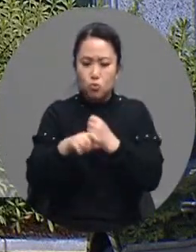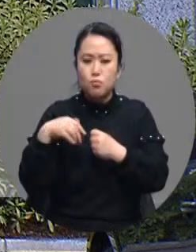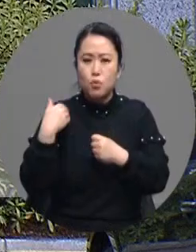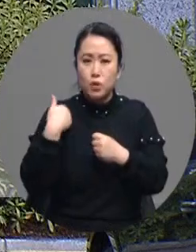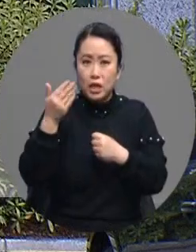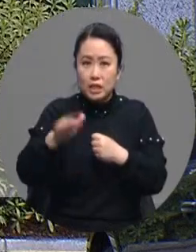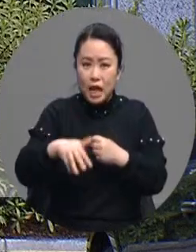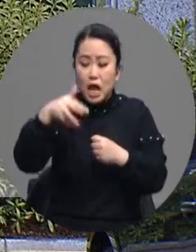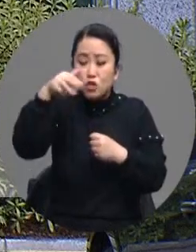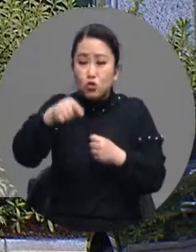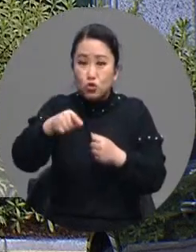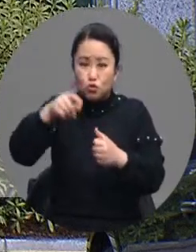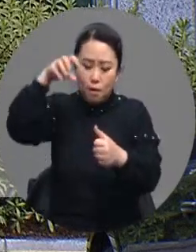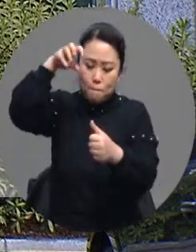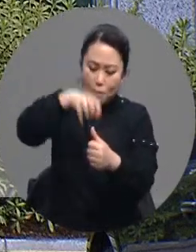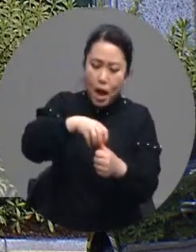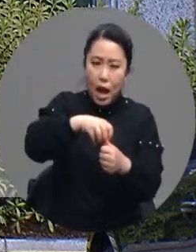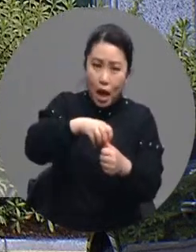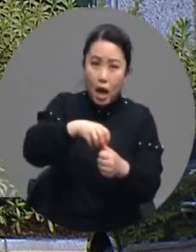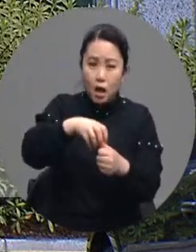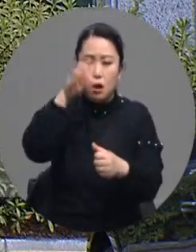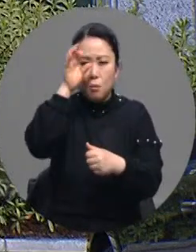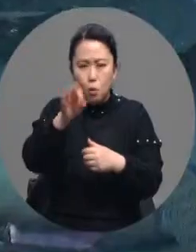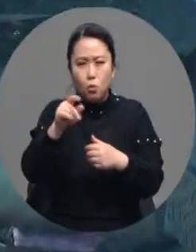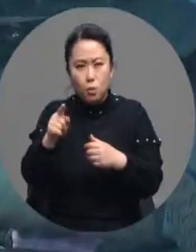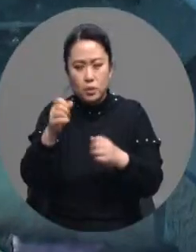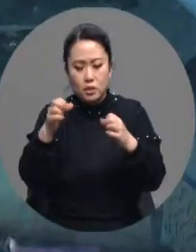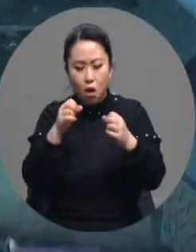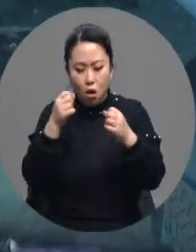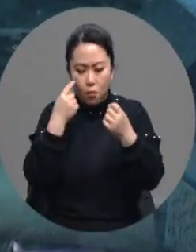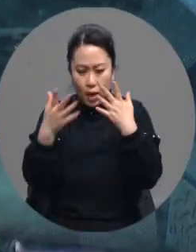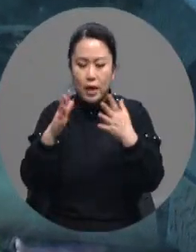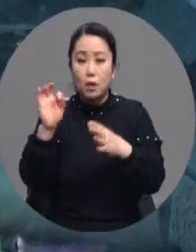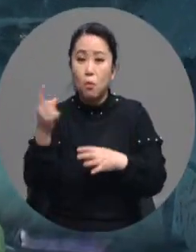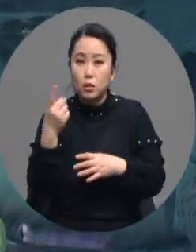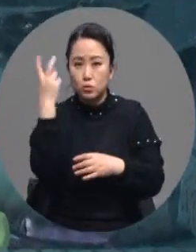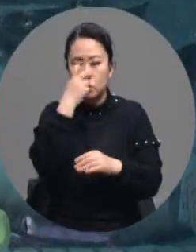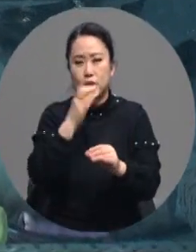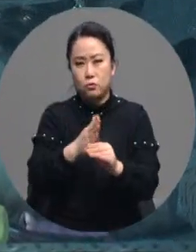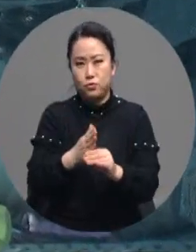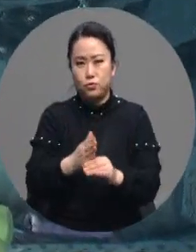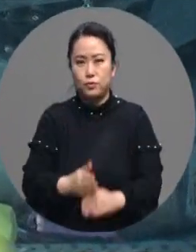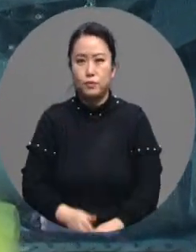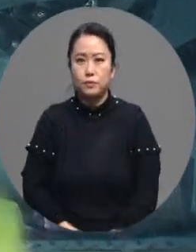풀리면서 사고가 난 것으로 보고 정확한 사고 경위를 조사하고 있습니다.